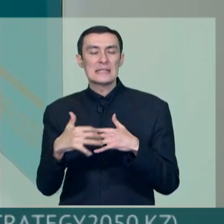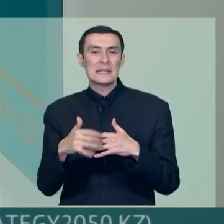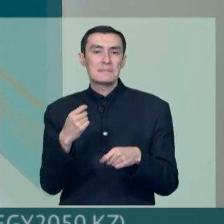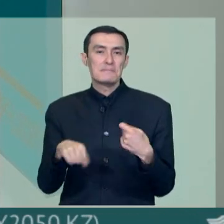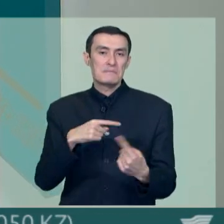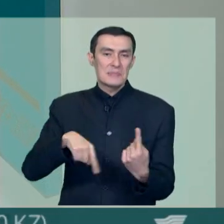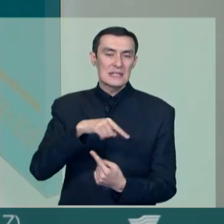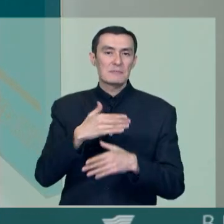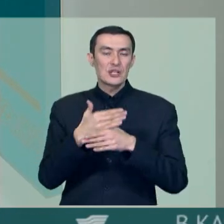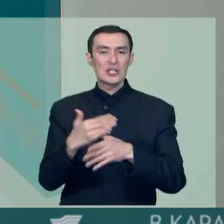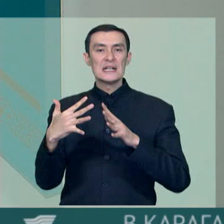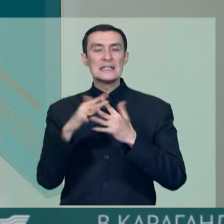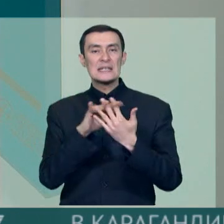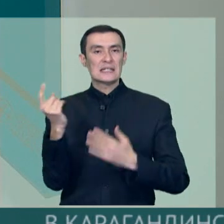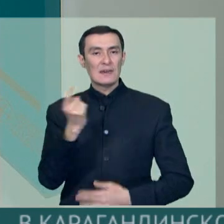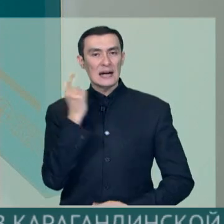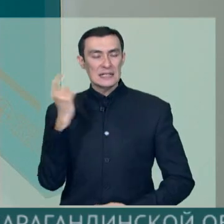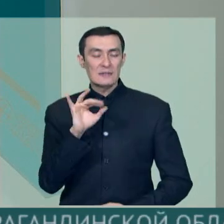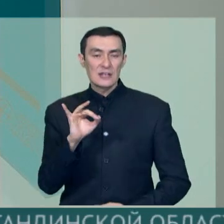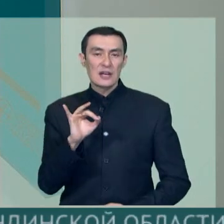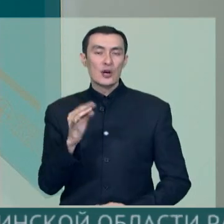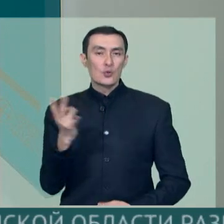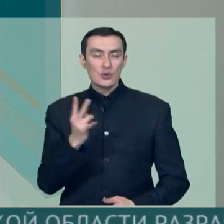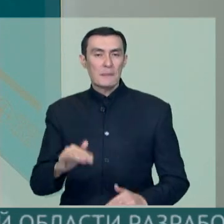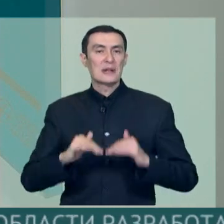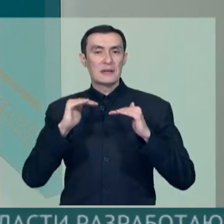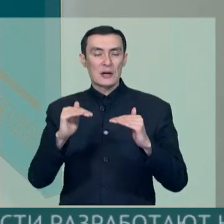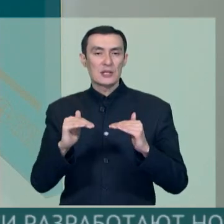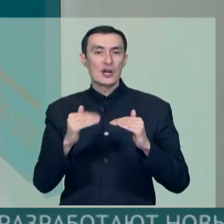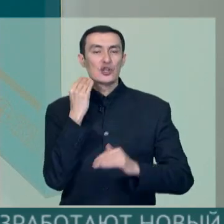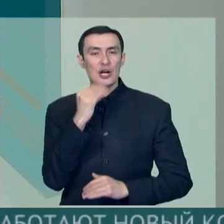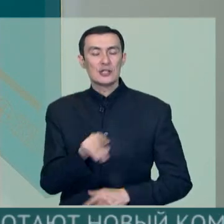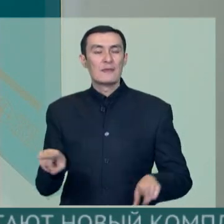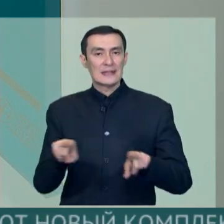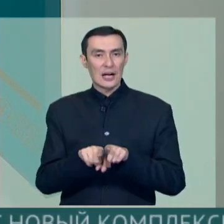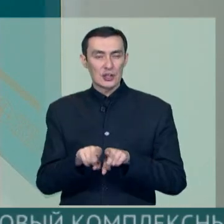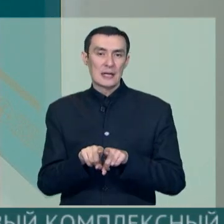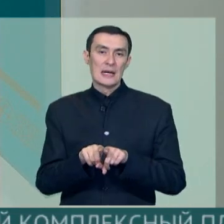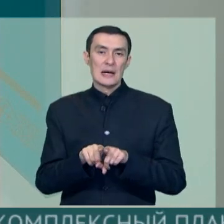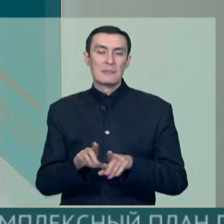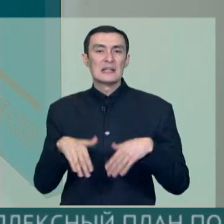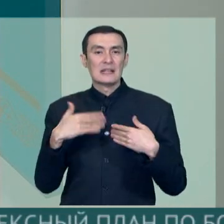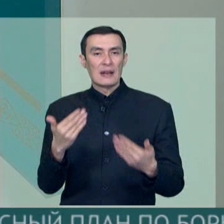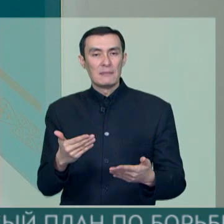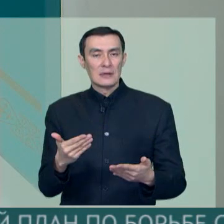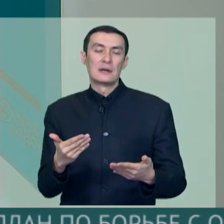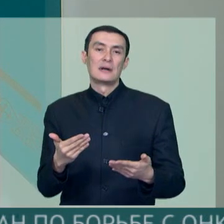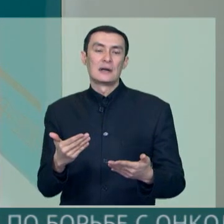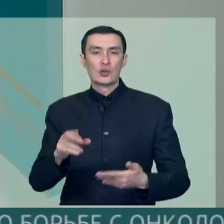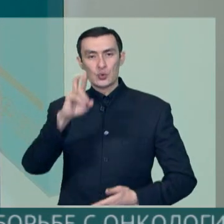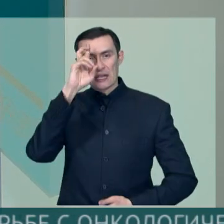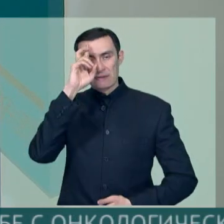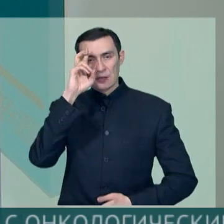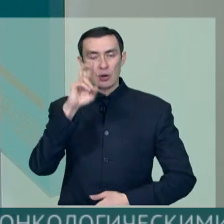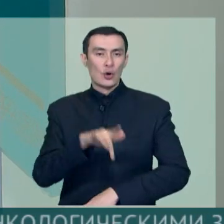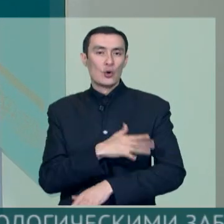сельского хозяйства. И все равно все-таки надо поднимать и качество вот, предоставляемых, так скажем,